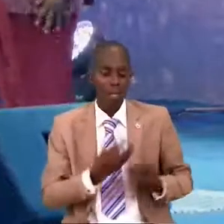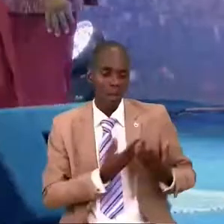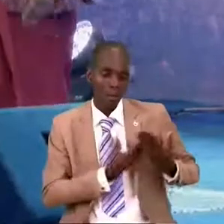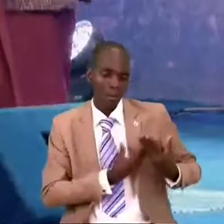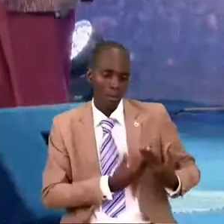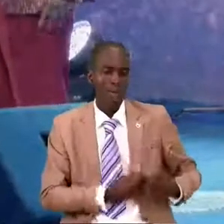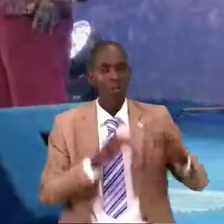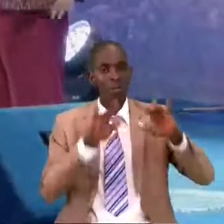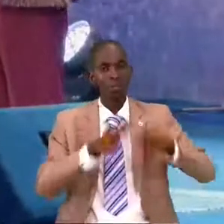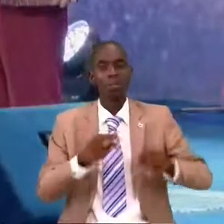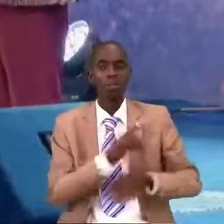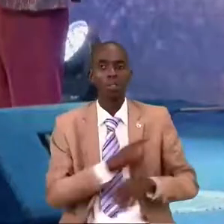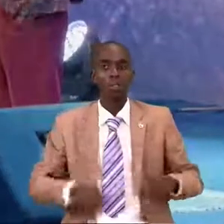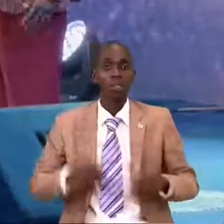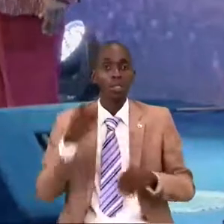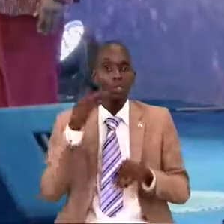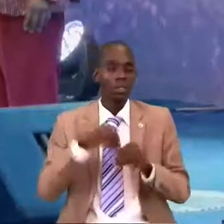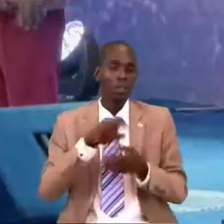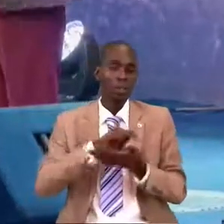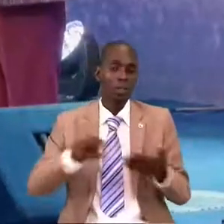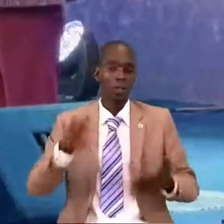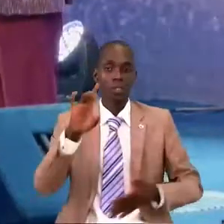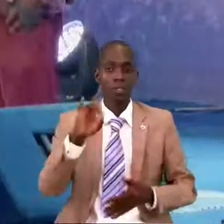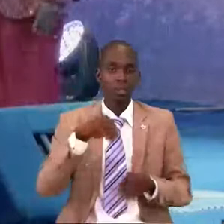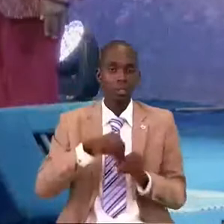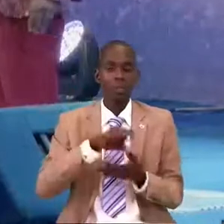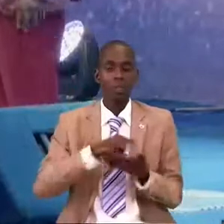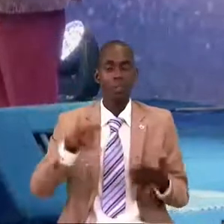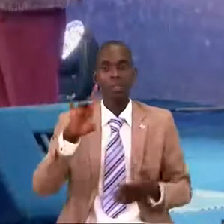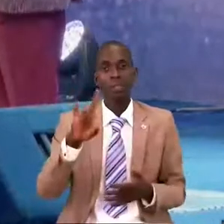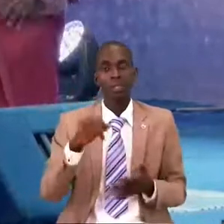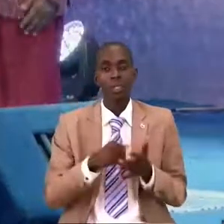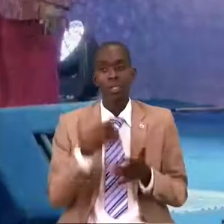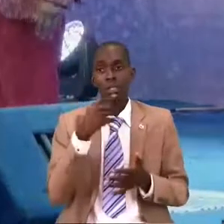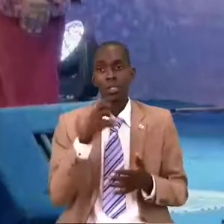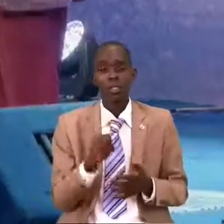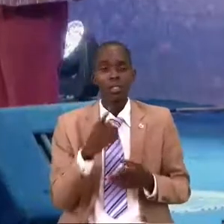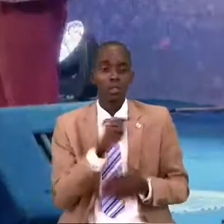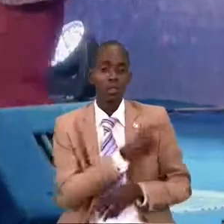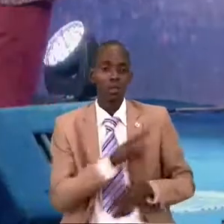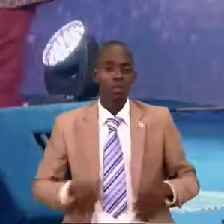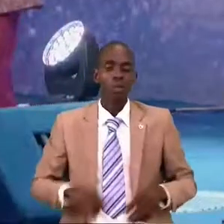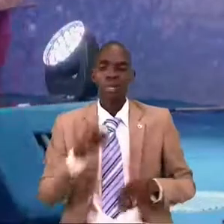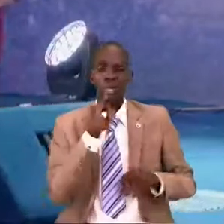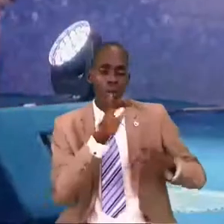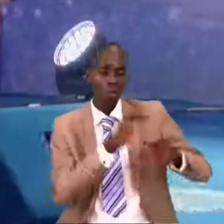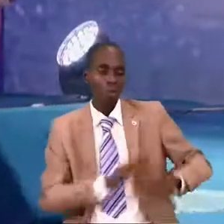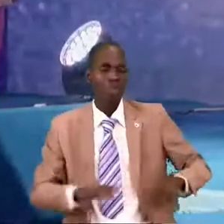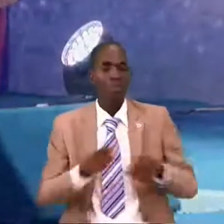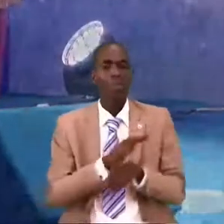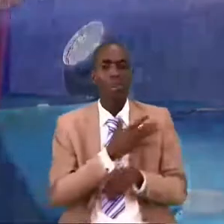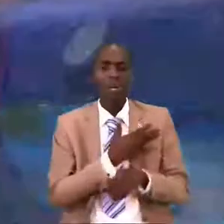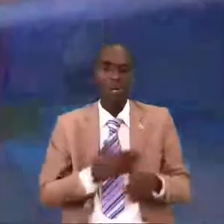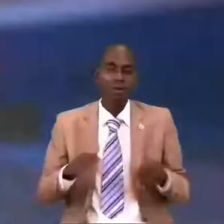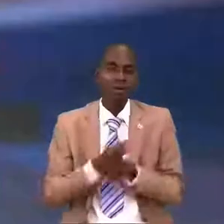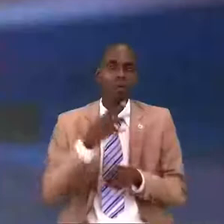L'Éternel est miséricordieux et compatissant. C'est pourquoi il pardonne, c'est pourquoi il sauve, c'est pourquoi il guérit, c'est pourquoi il